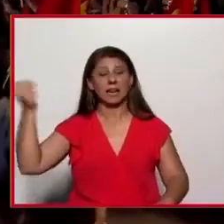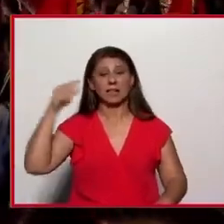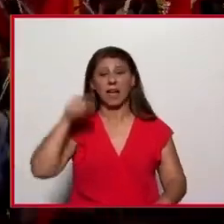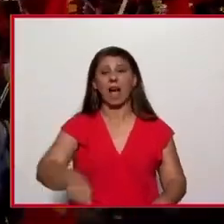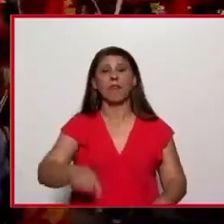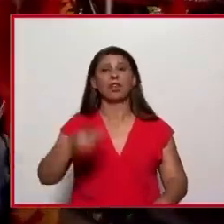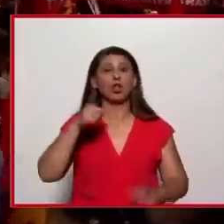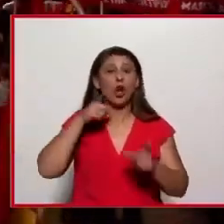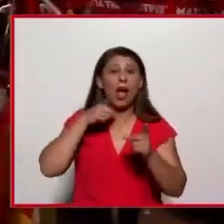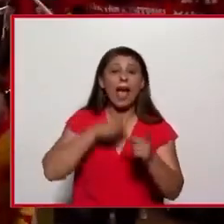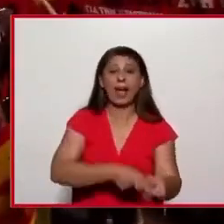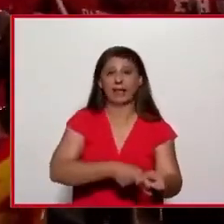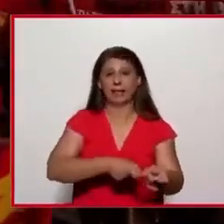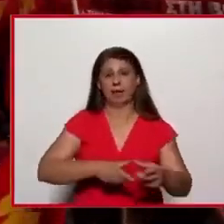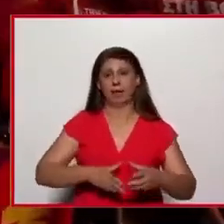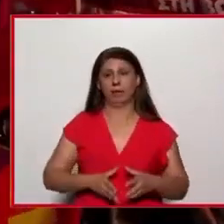αυτό το έγκλημα.